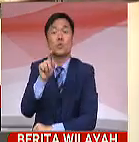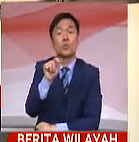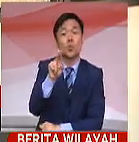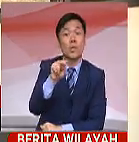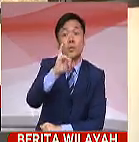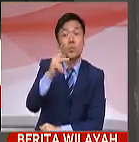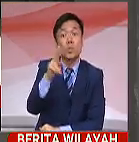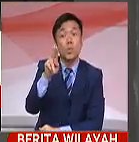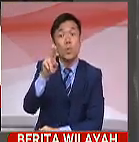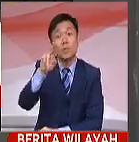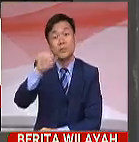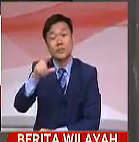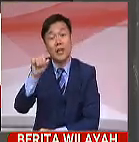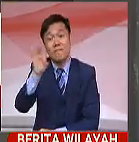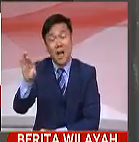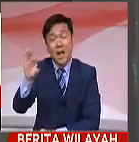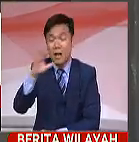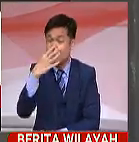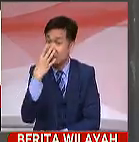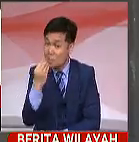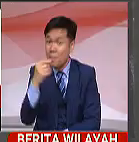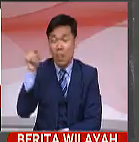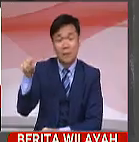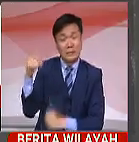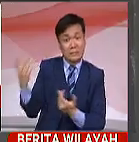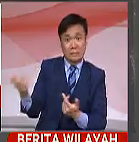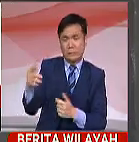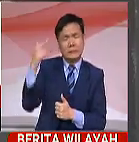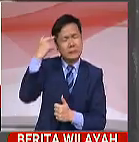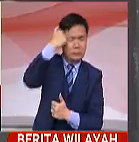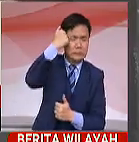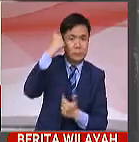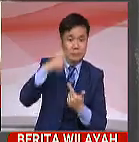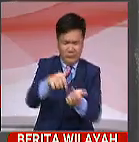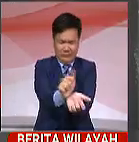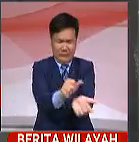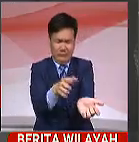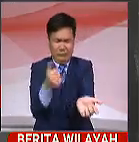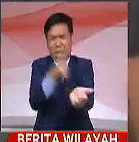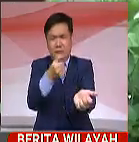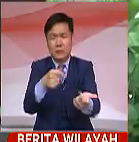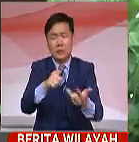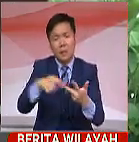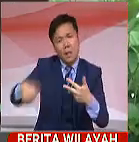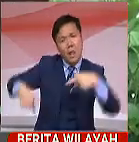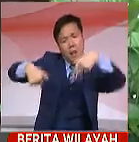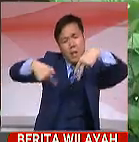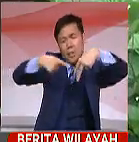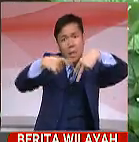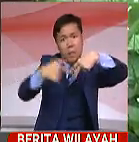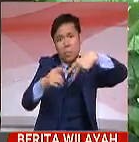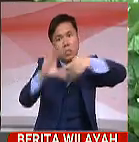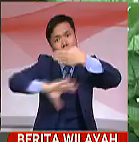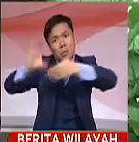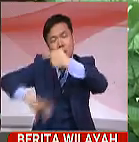mendapati mangsa mengalami kecederaan serius di kepala, kesan lebam di pergelangan tangan dan kaki di kedua-dua belah